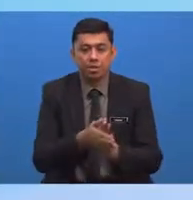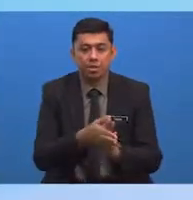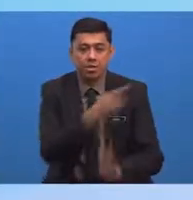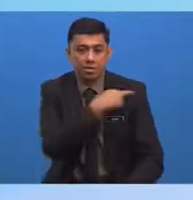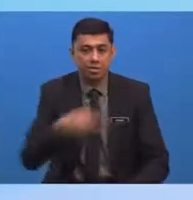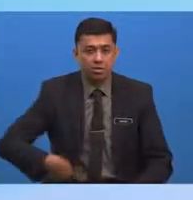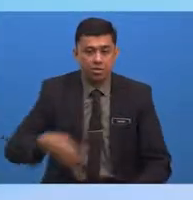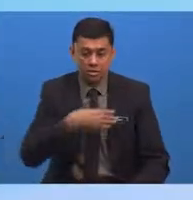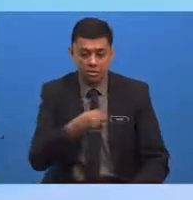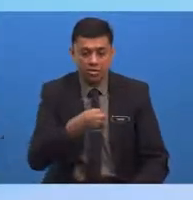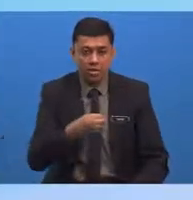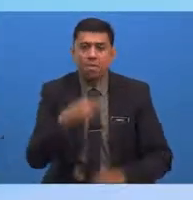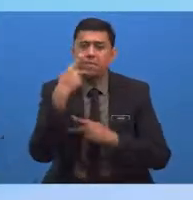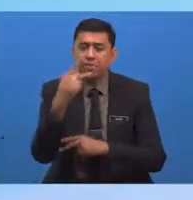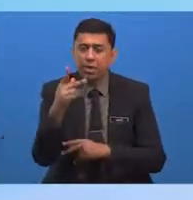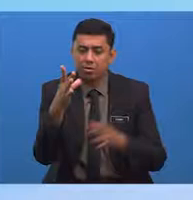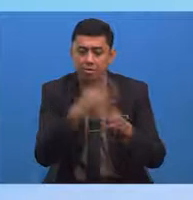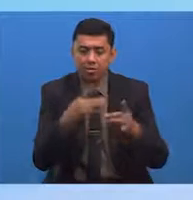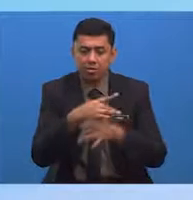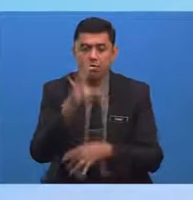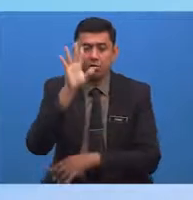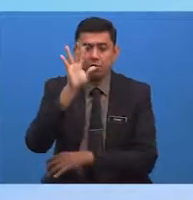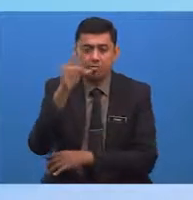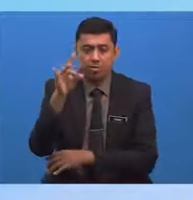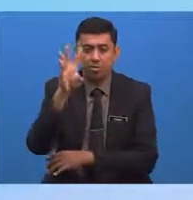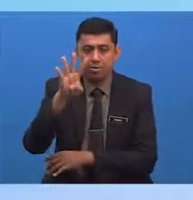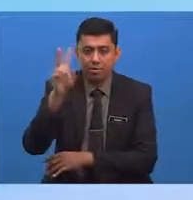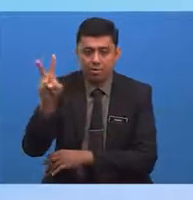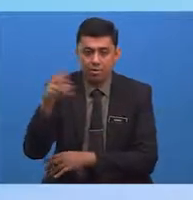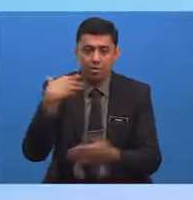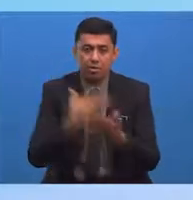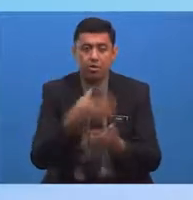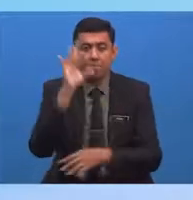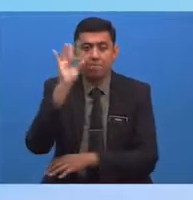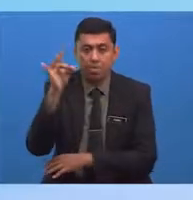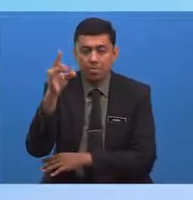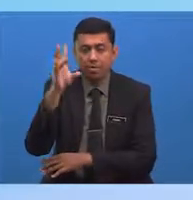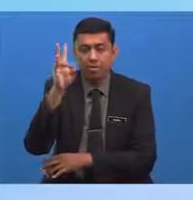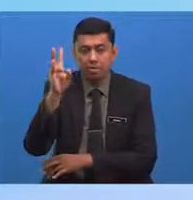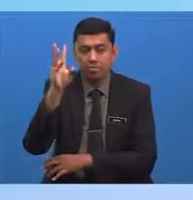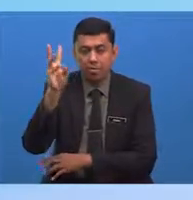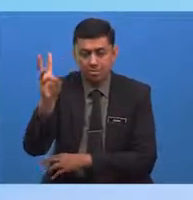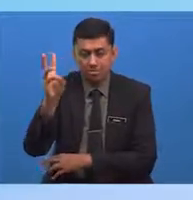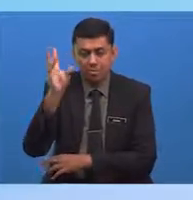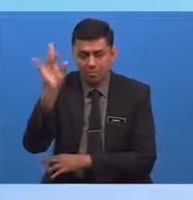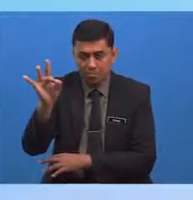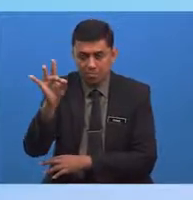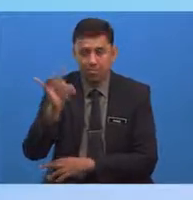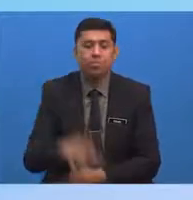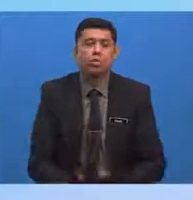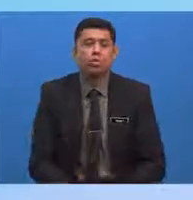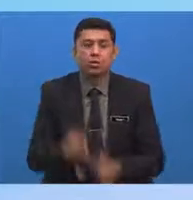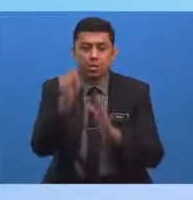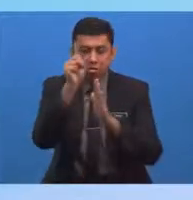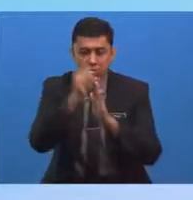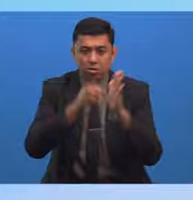Putih pertama memerintah Sarawak dari tahun 1842 hingga 1868. James Brooke merupakan